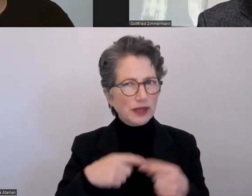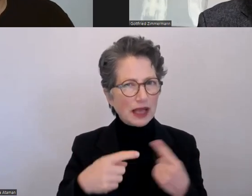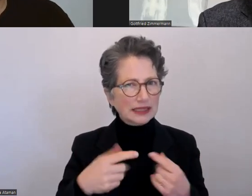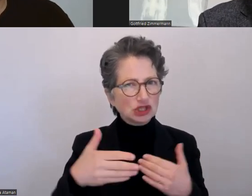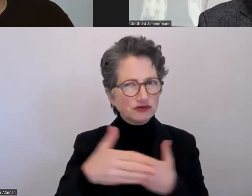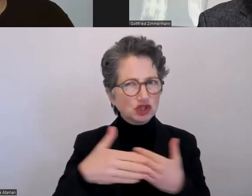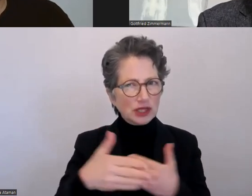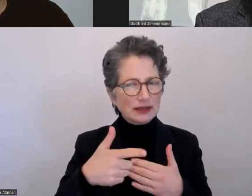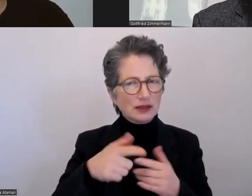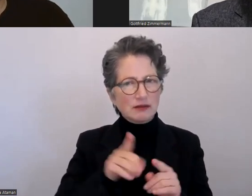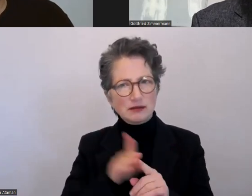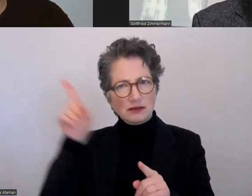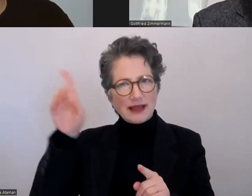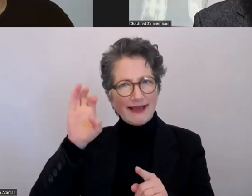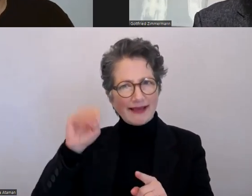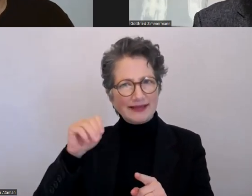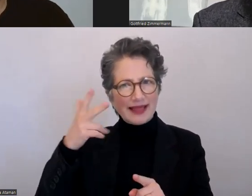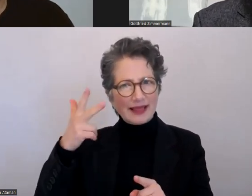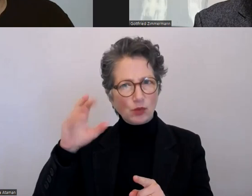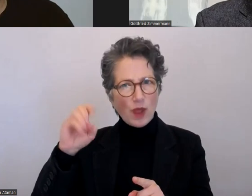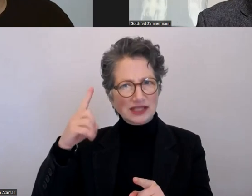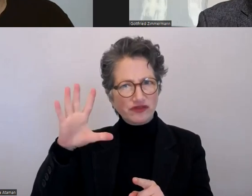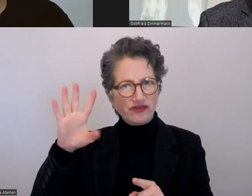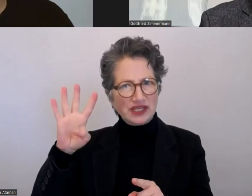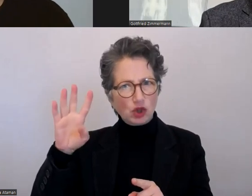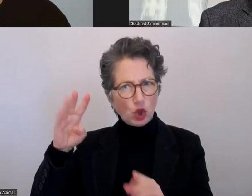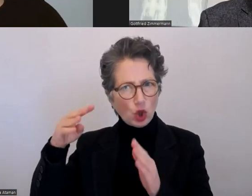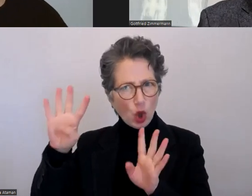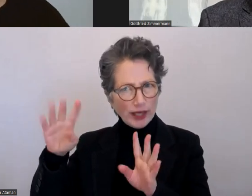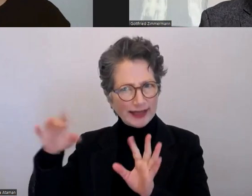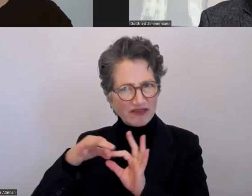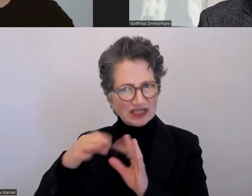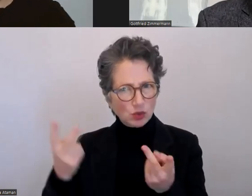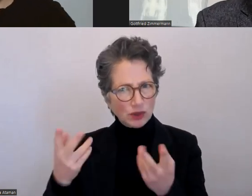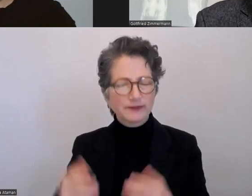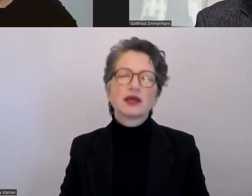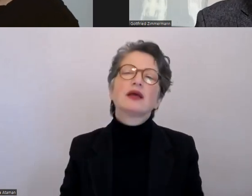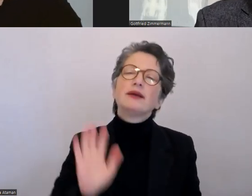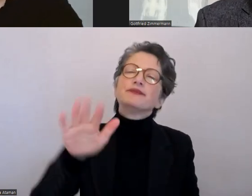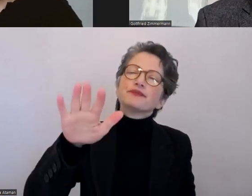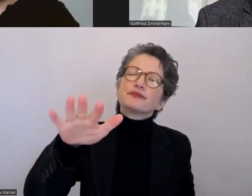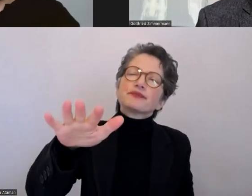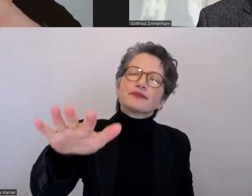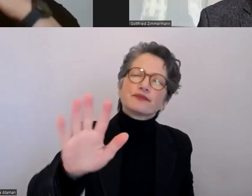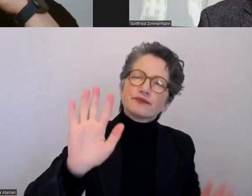aktuelle EN 301549? Ja, tatsächlich. Also eigentlich zwei Antworten.